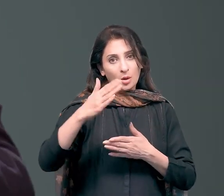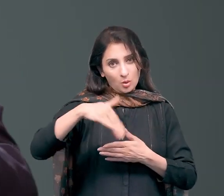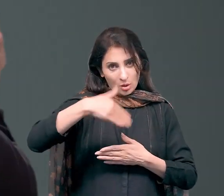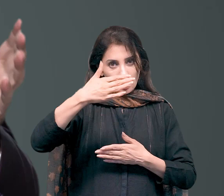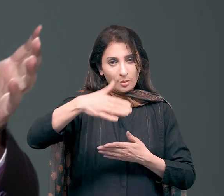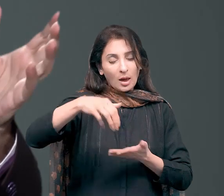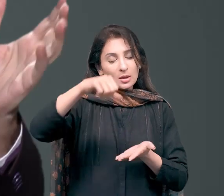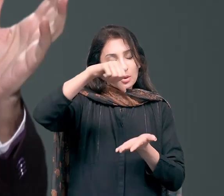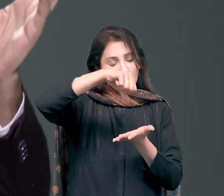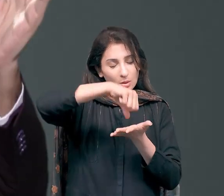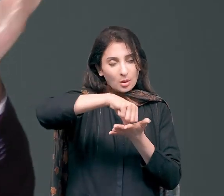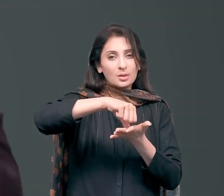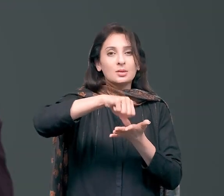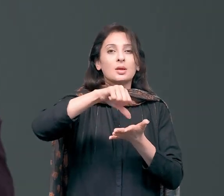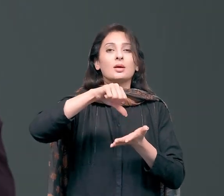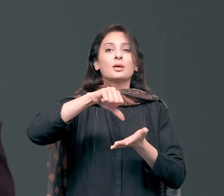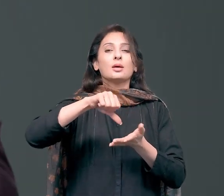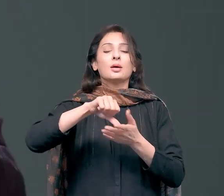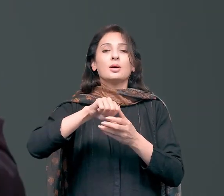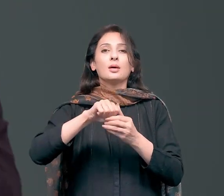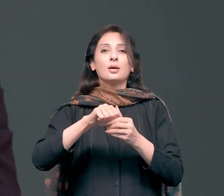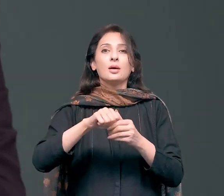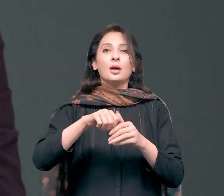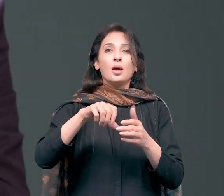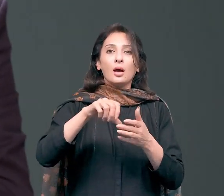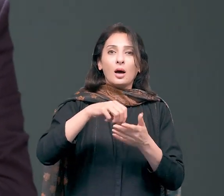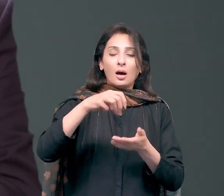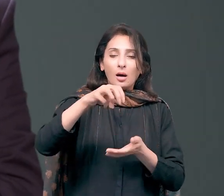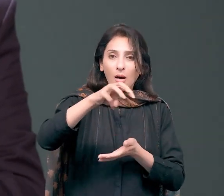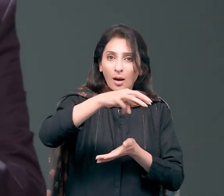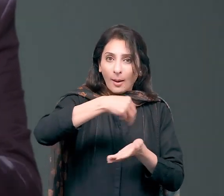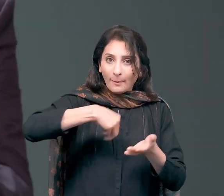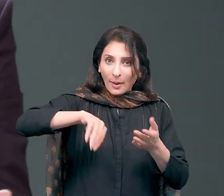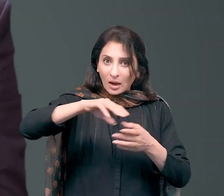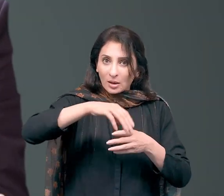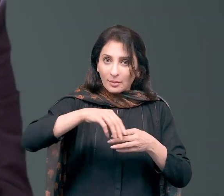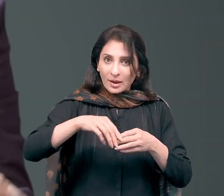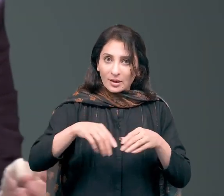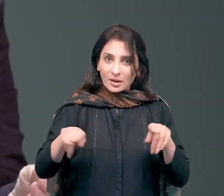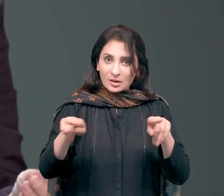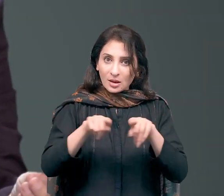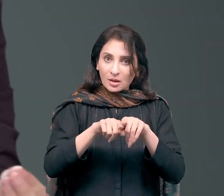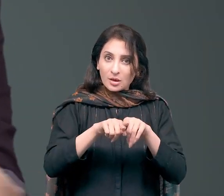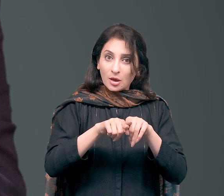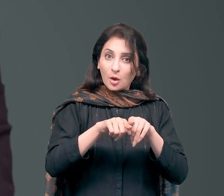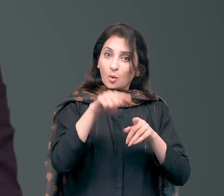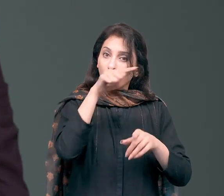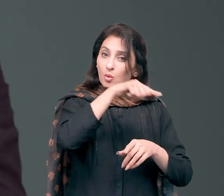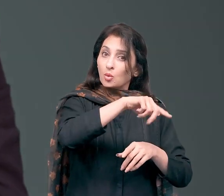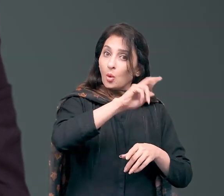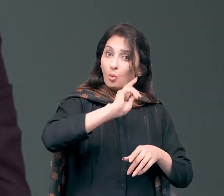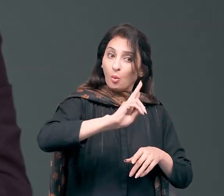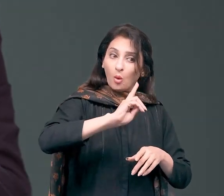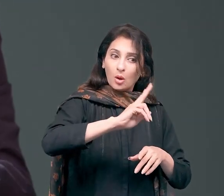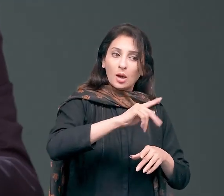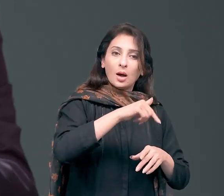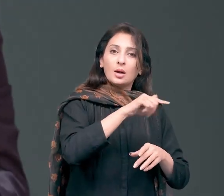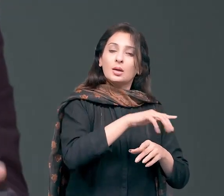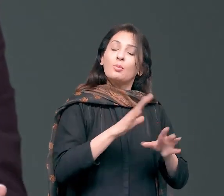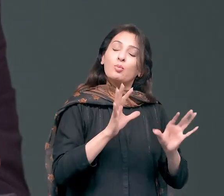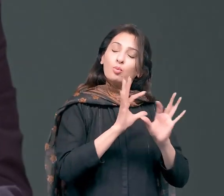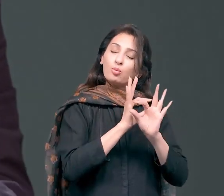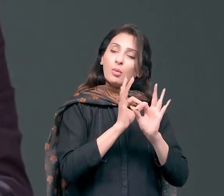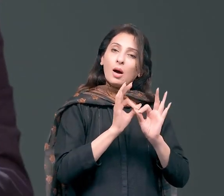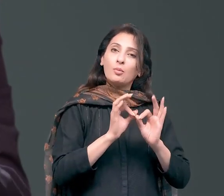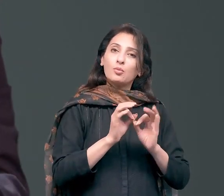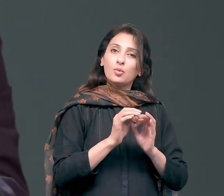ذریعے، برٹش پارلیمنٹ کے ذریعے دباؤ ڈلوایا کہ آپ یہ سیٹیں فل کریں. تو انہوں نے وقتی